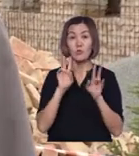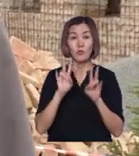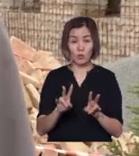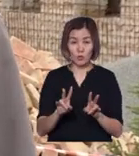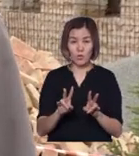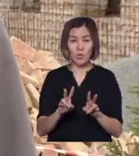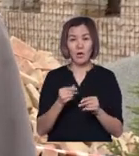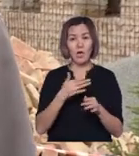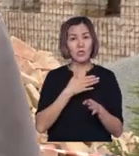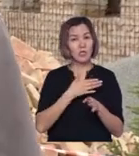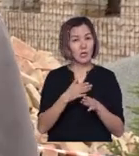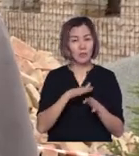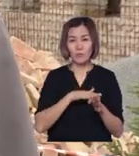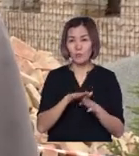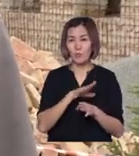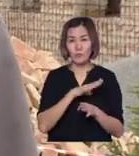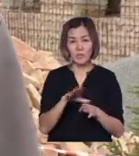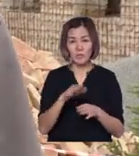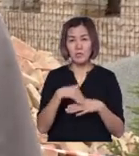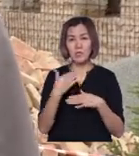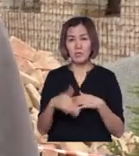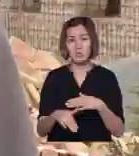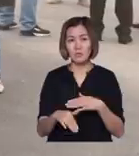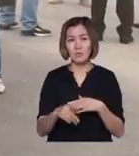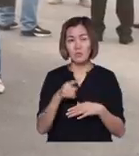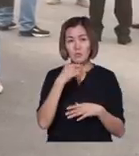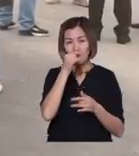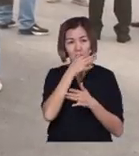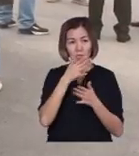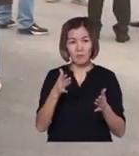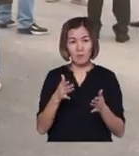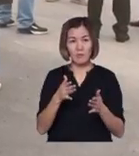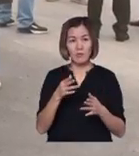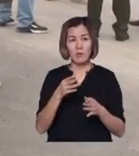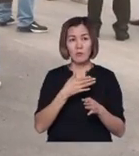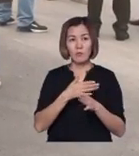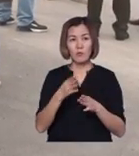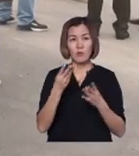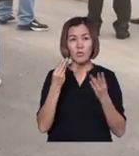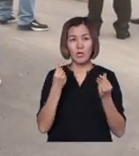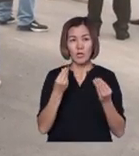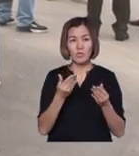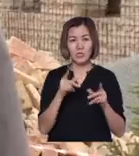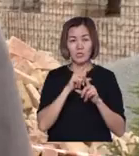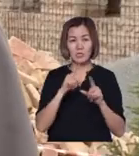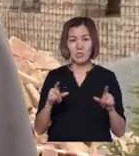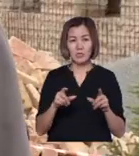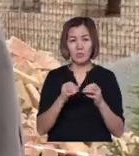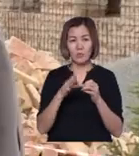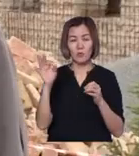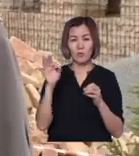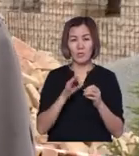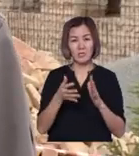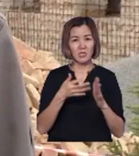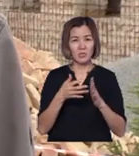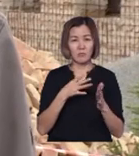Бірақ қаражат толық бөлінбегеннен кейін мен сізге не айтамын? Мен сіздерге түк айта алмаймын, өйткені бөлінген қаражат мынау нысанның 10%-ына да жетпейді